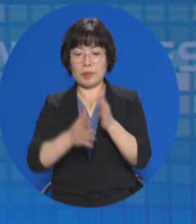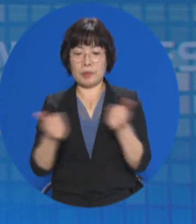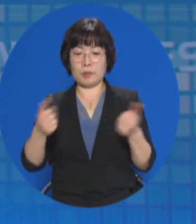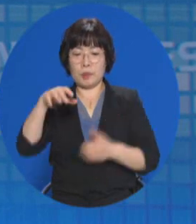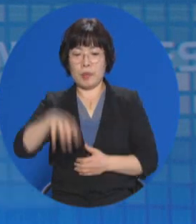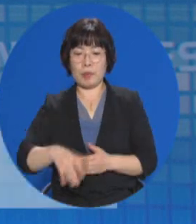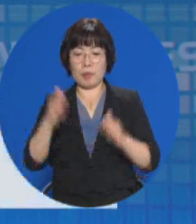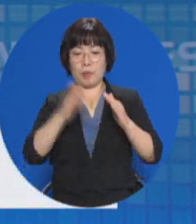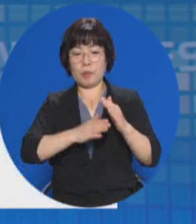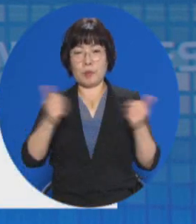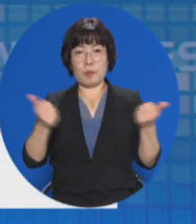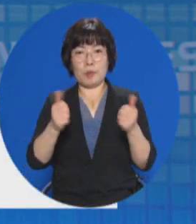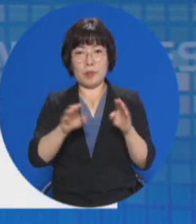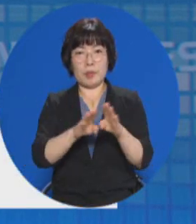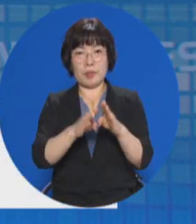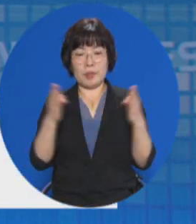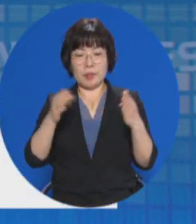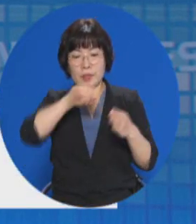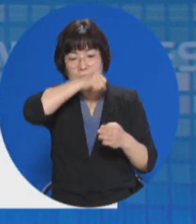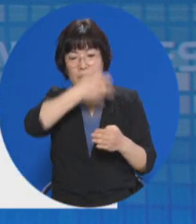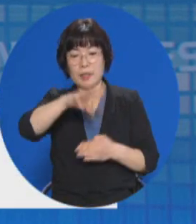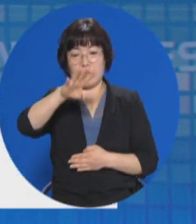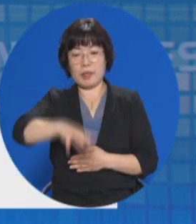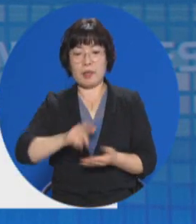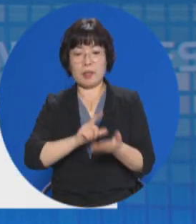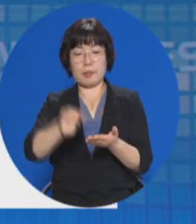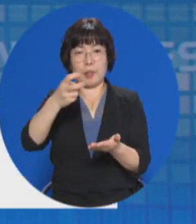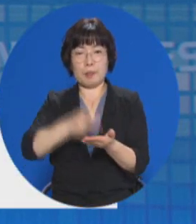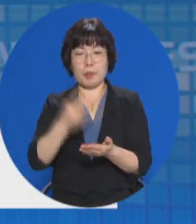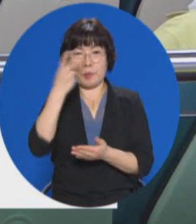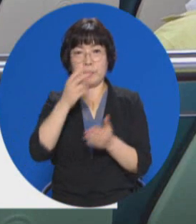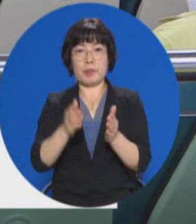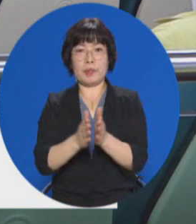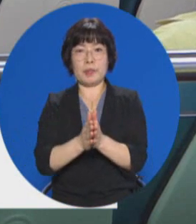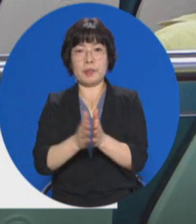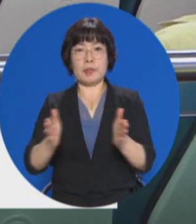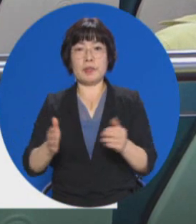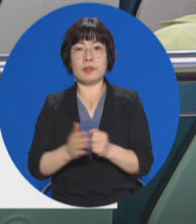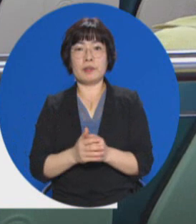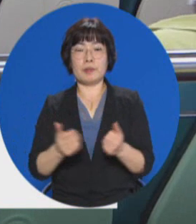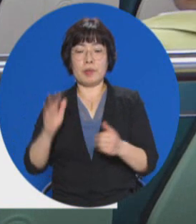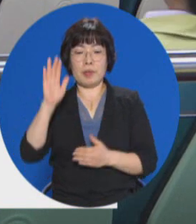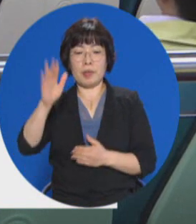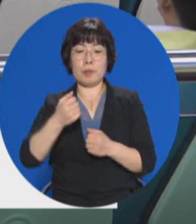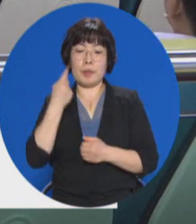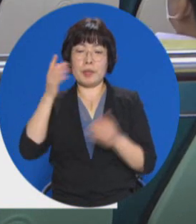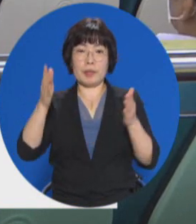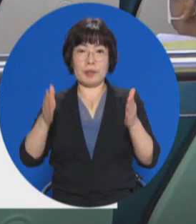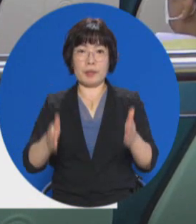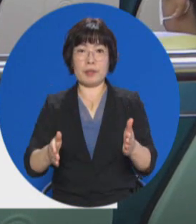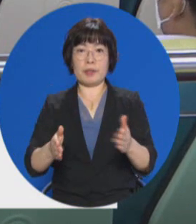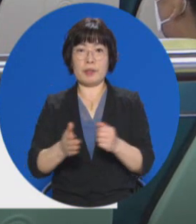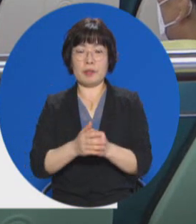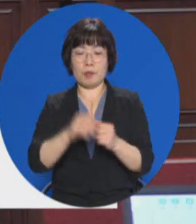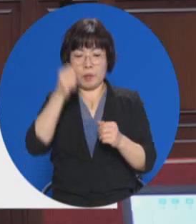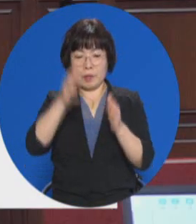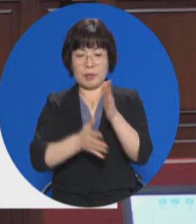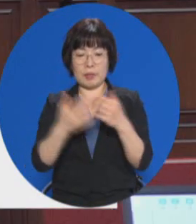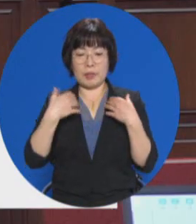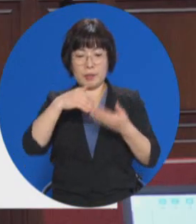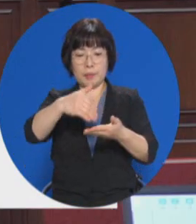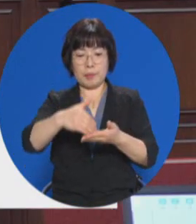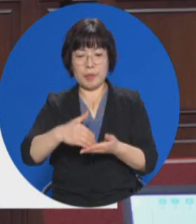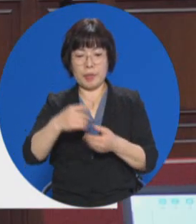광양시의회가 정례회를 통해 주요 예산안과 조례안 심사에 들어갔습니다. 의회는 앞으로 한 달여 동안 광양시가